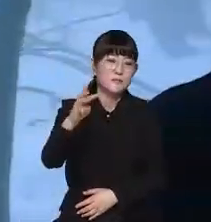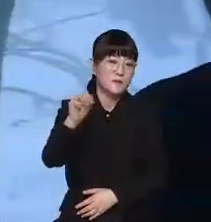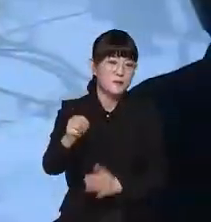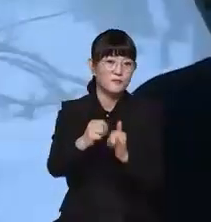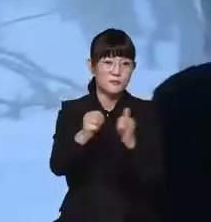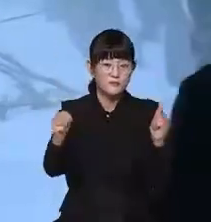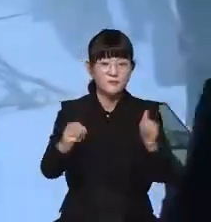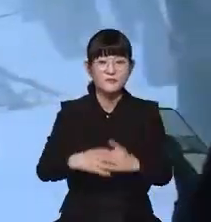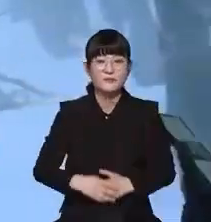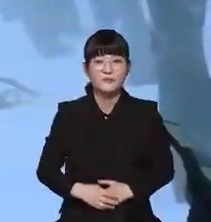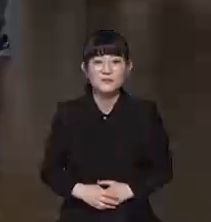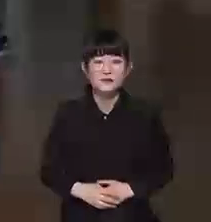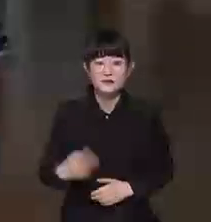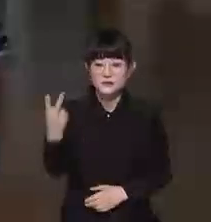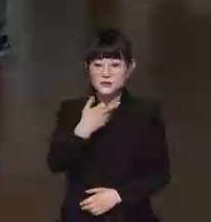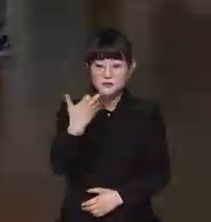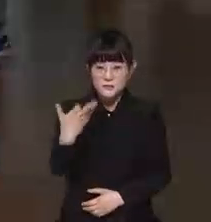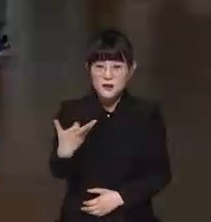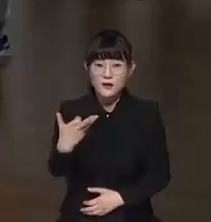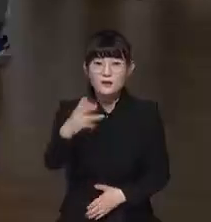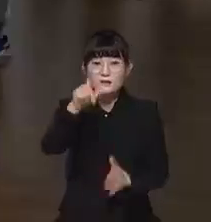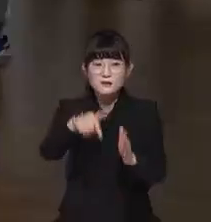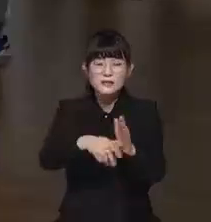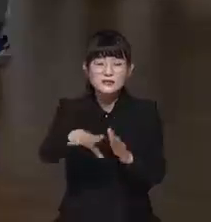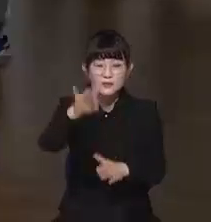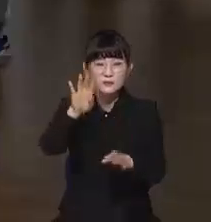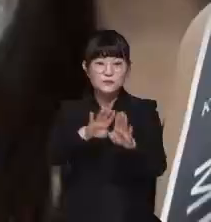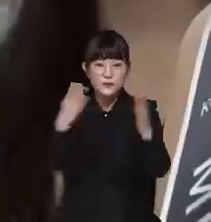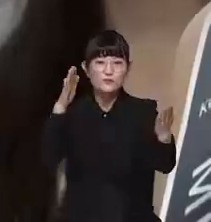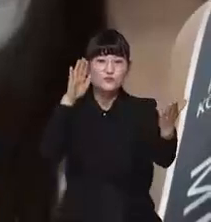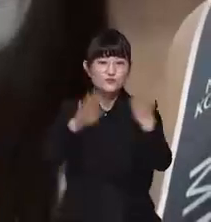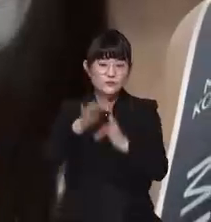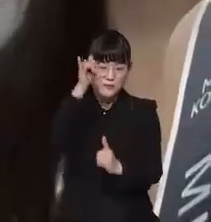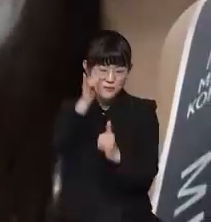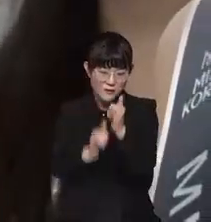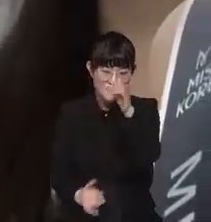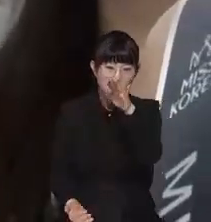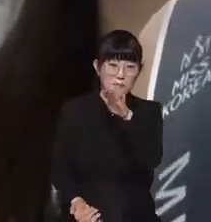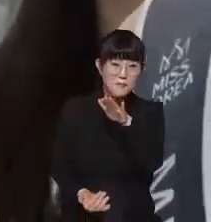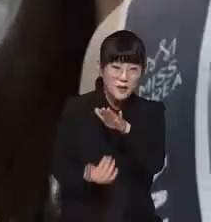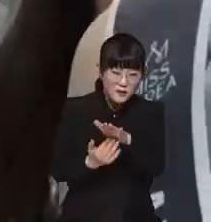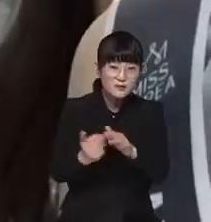명을 기록하며 지난 2018년 처음 개최된 이후 역대 최대